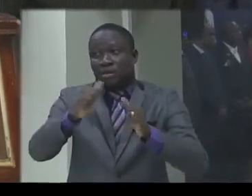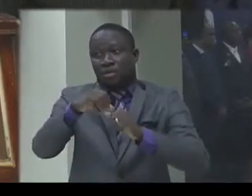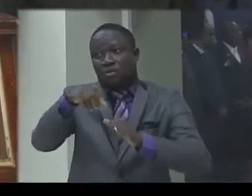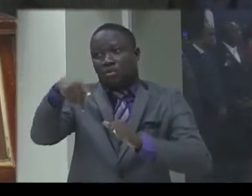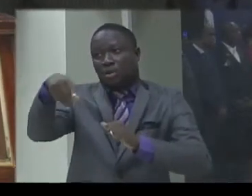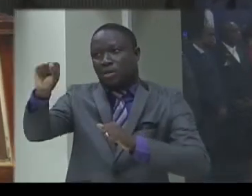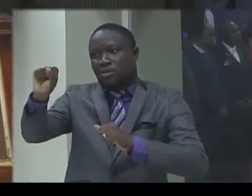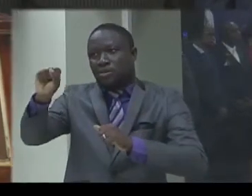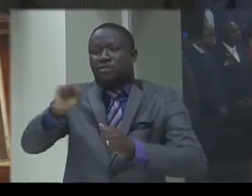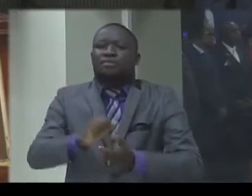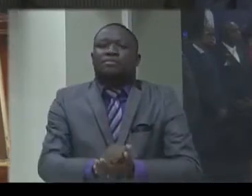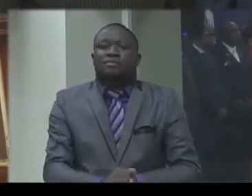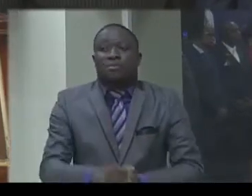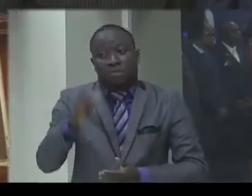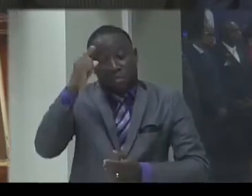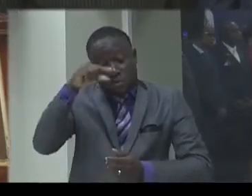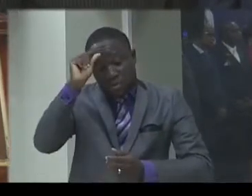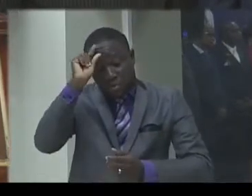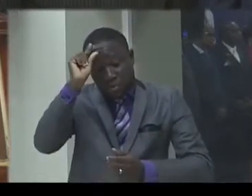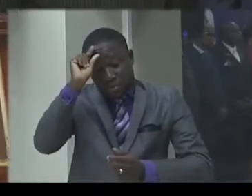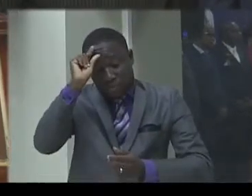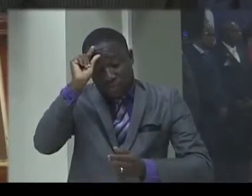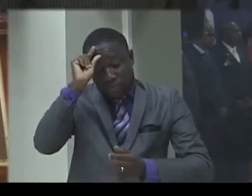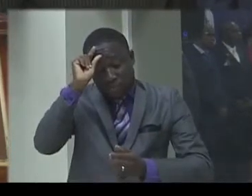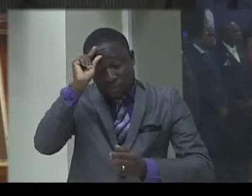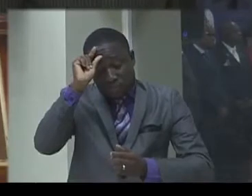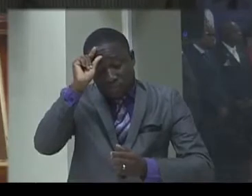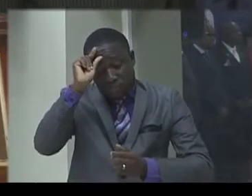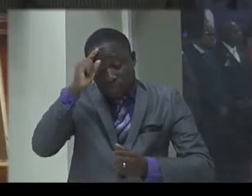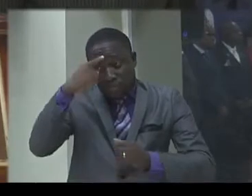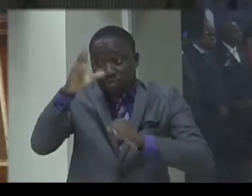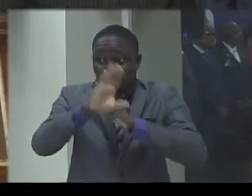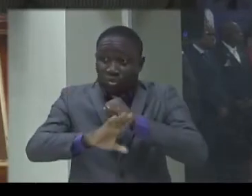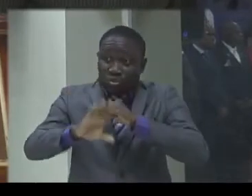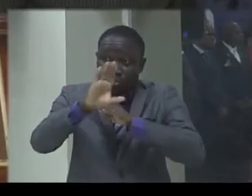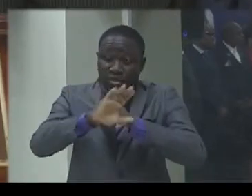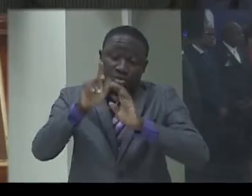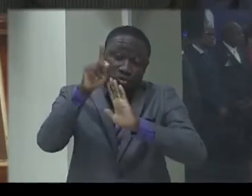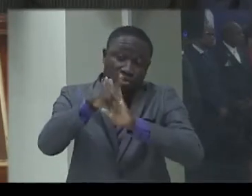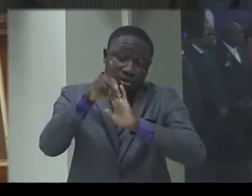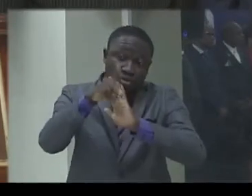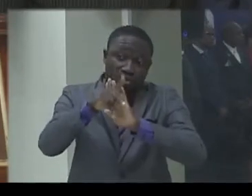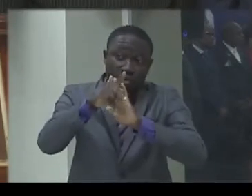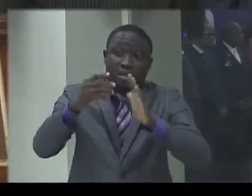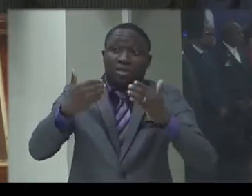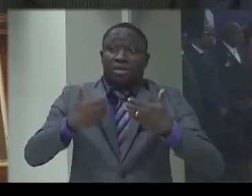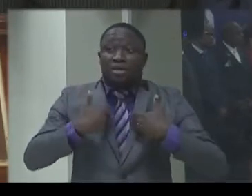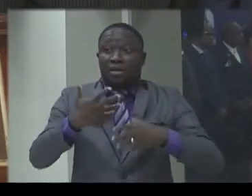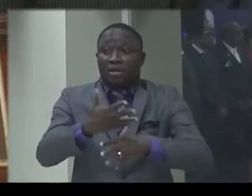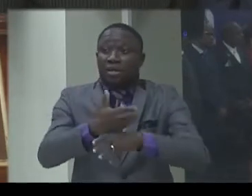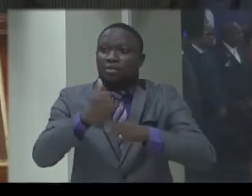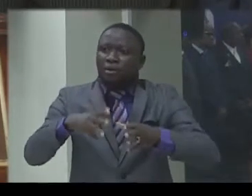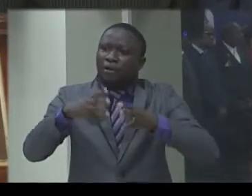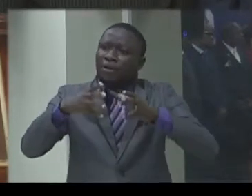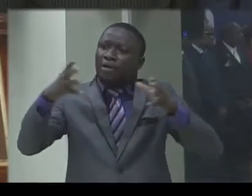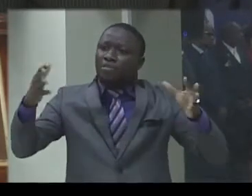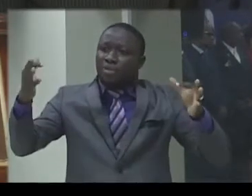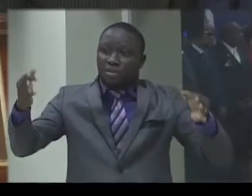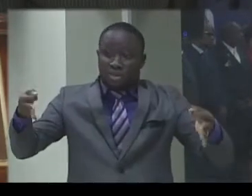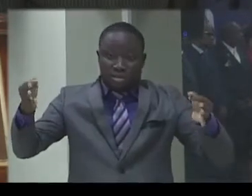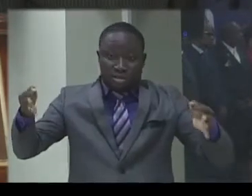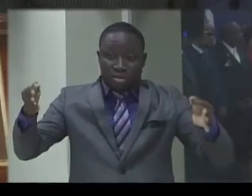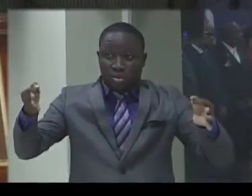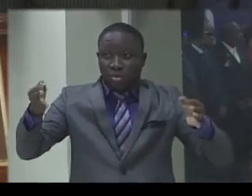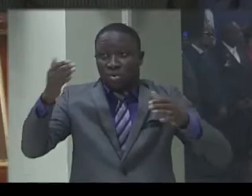OPS. Gouvenman pou protéje populasyon, te gen tan pran, on la kriye desisyon